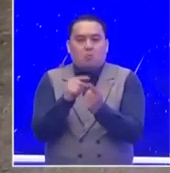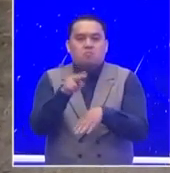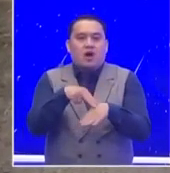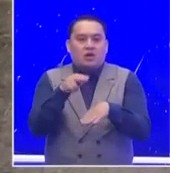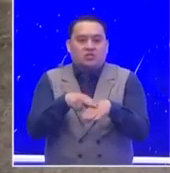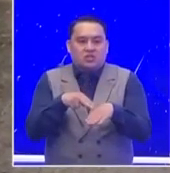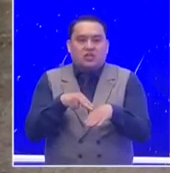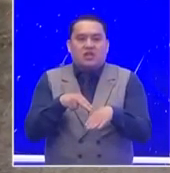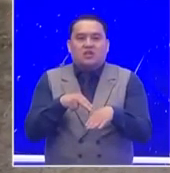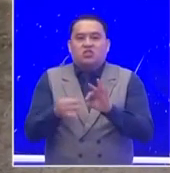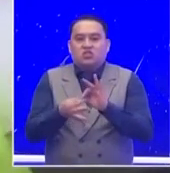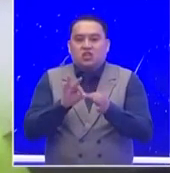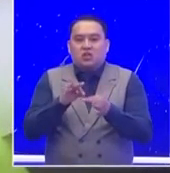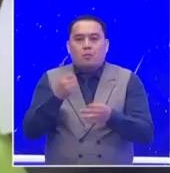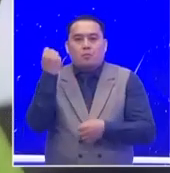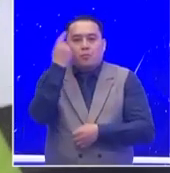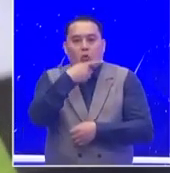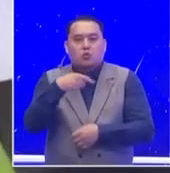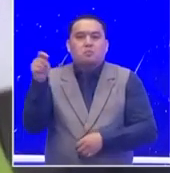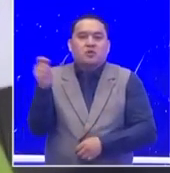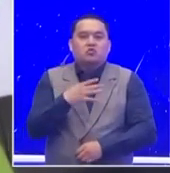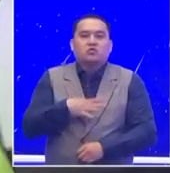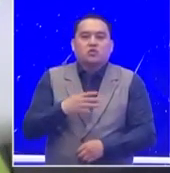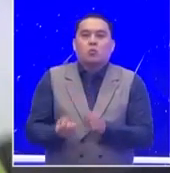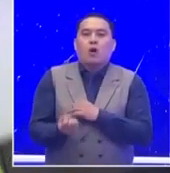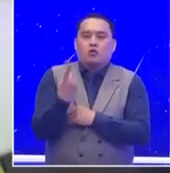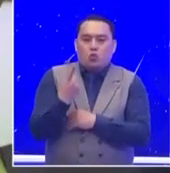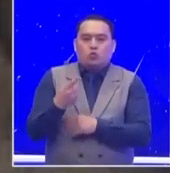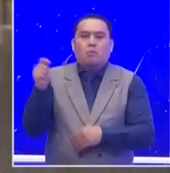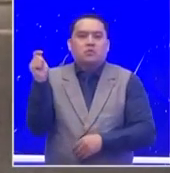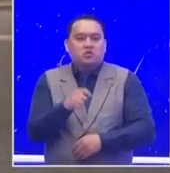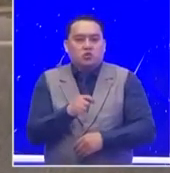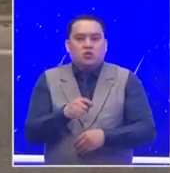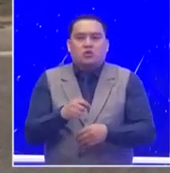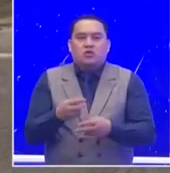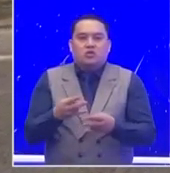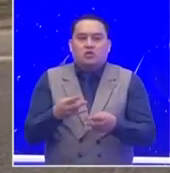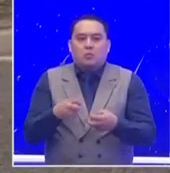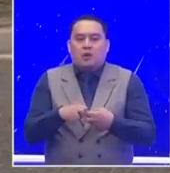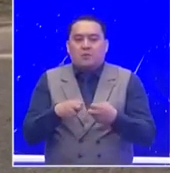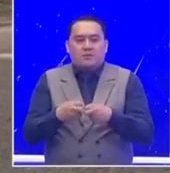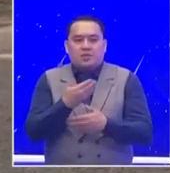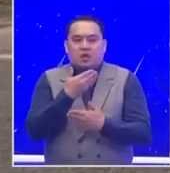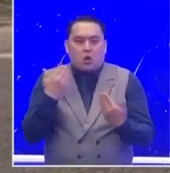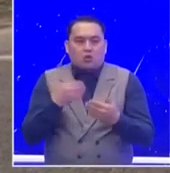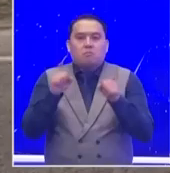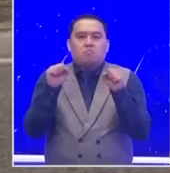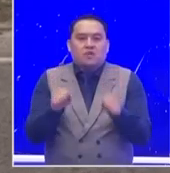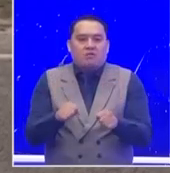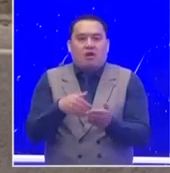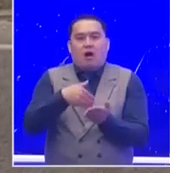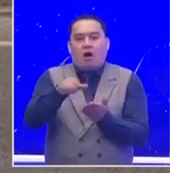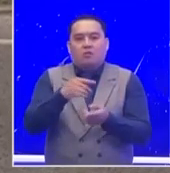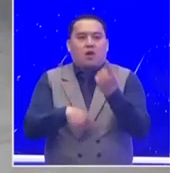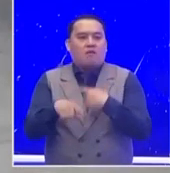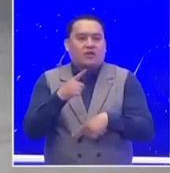полицейские. Правоохранители тщательно выясняют причину прибытия. Если в цели визита нет острой необходимости, стражи порядка имеют право отправить